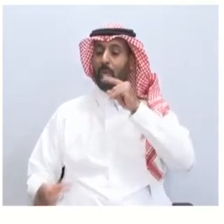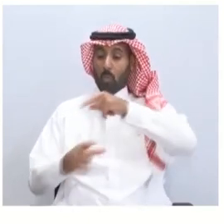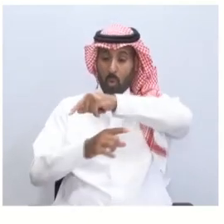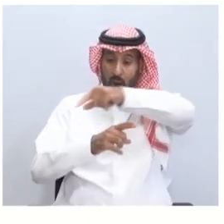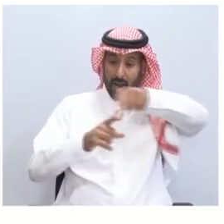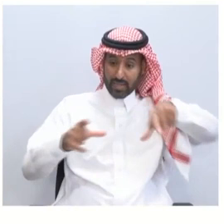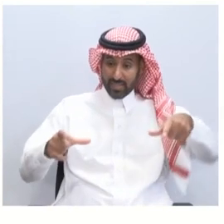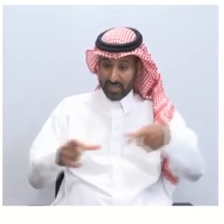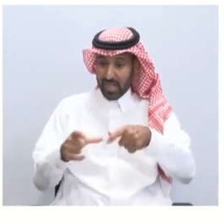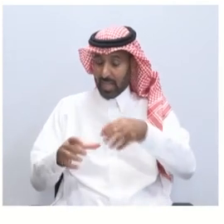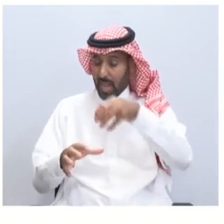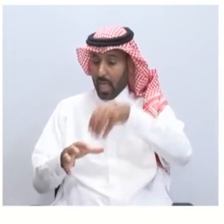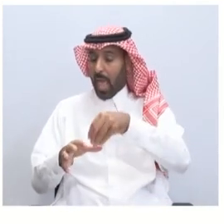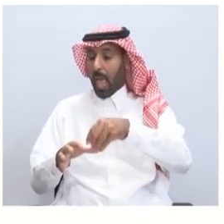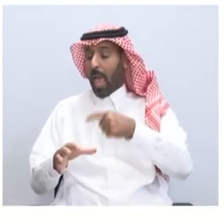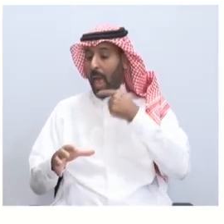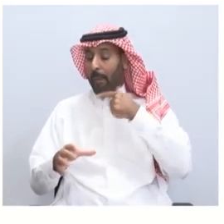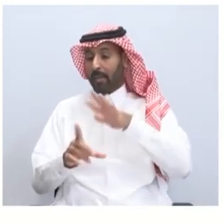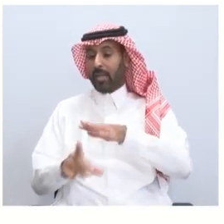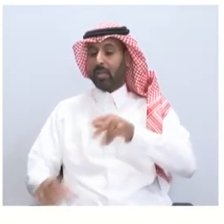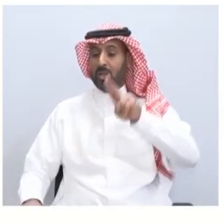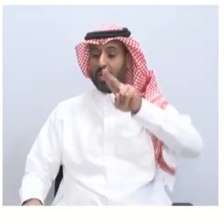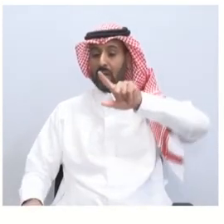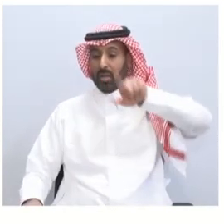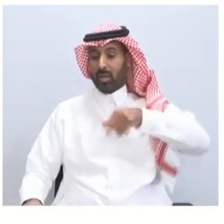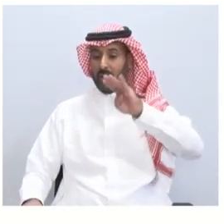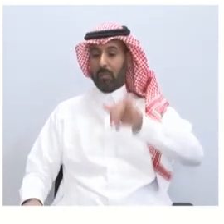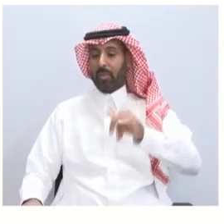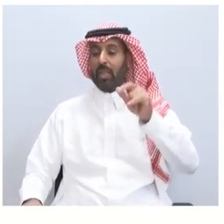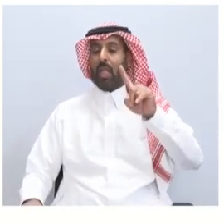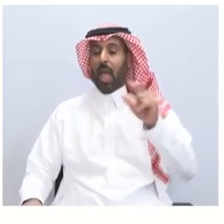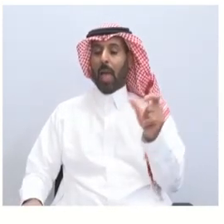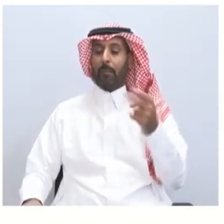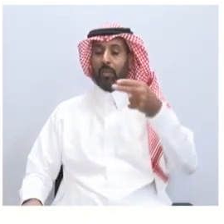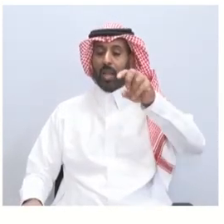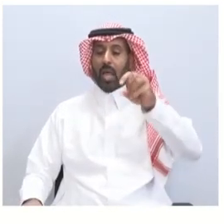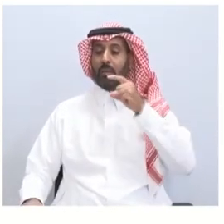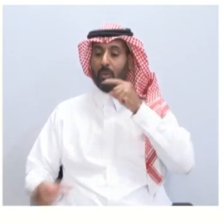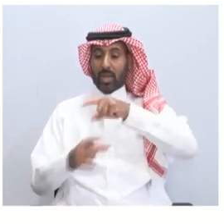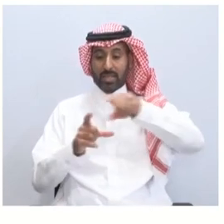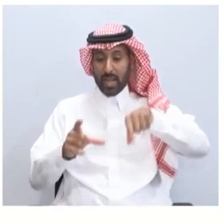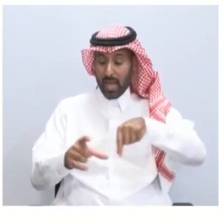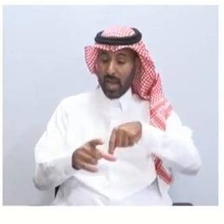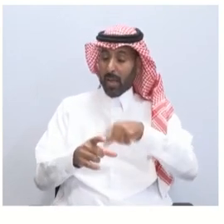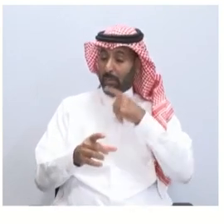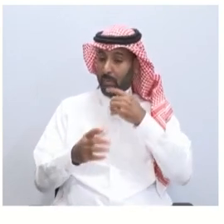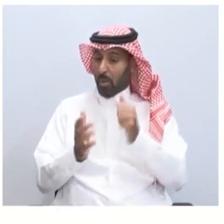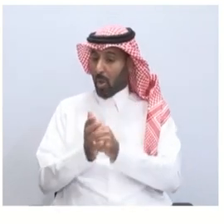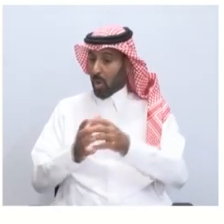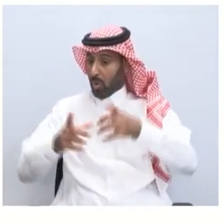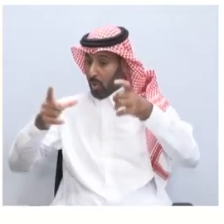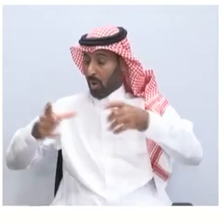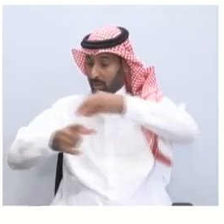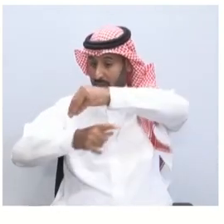بمحاصرتها في قصره بالرياض لكنها لم تنجح ما قامت به حينما